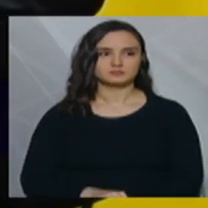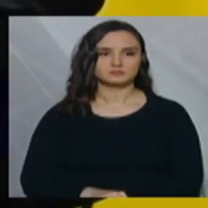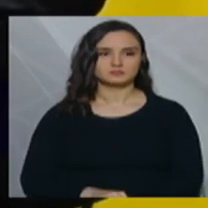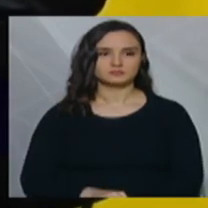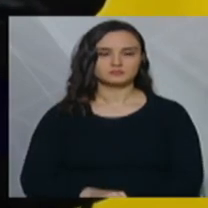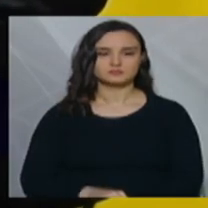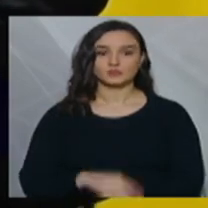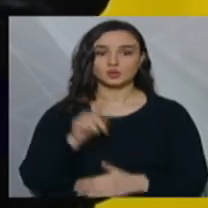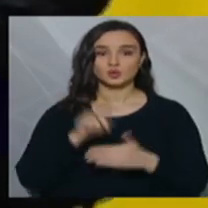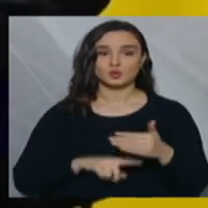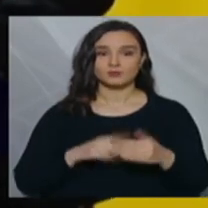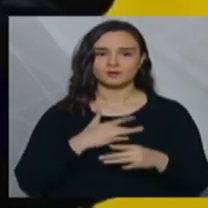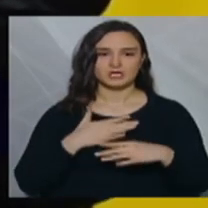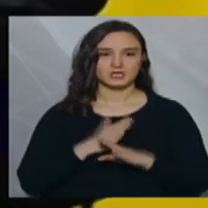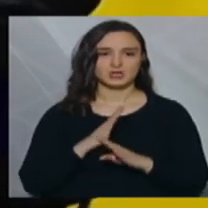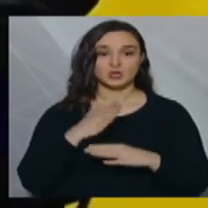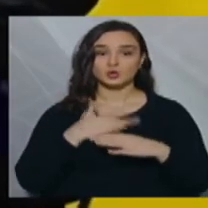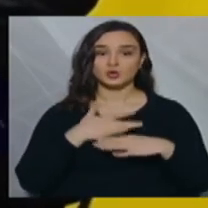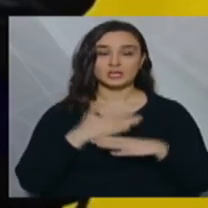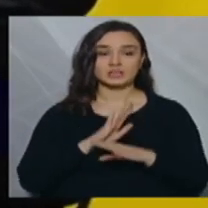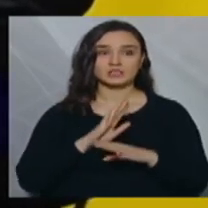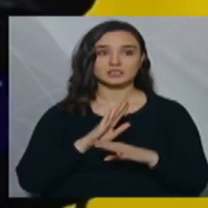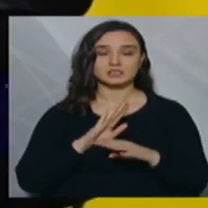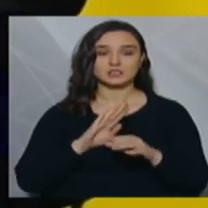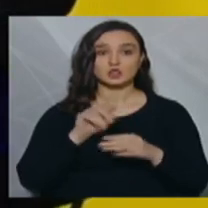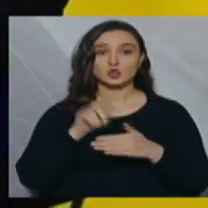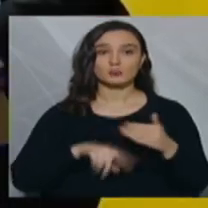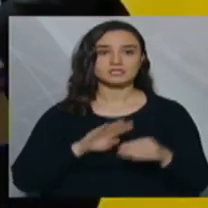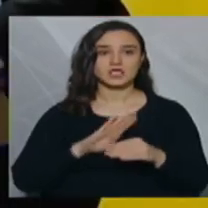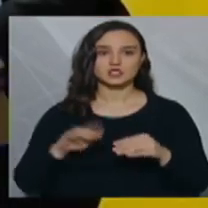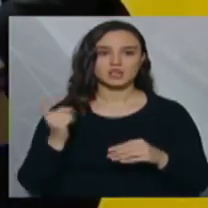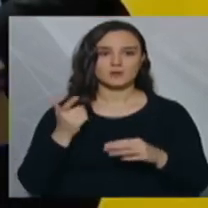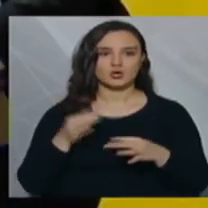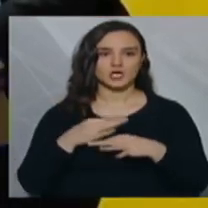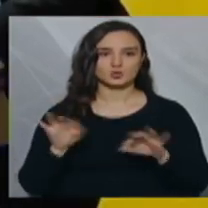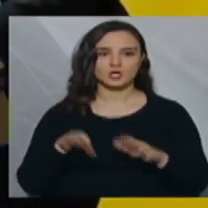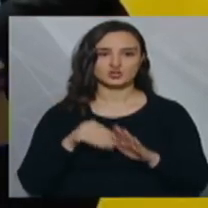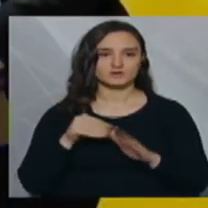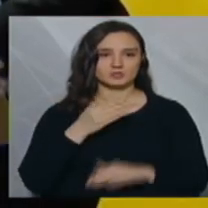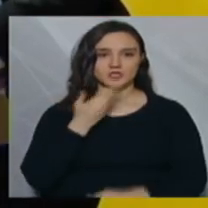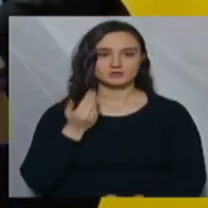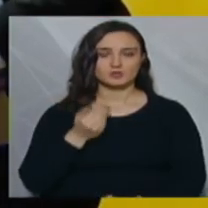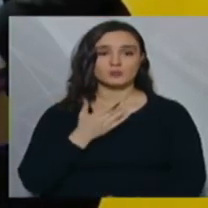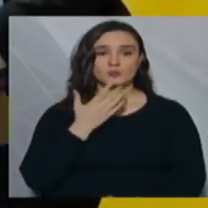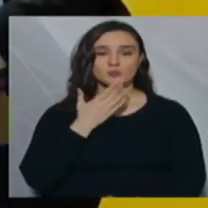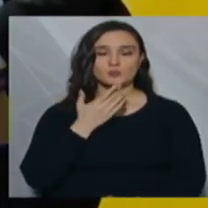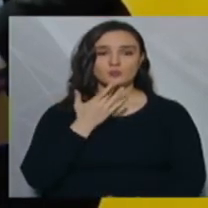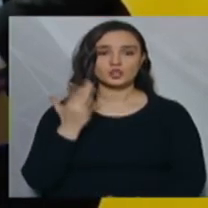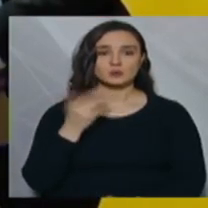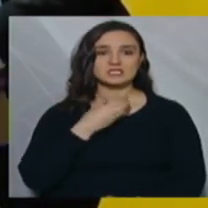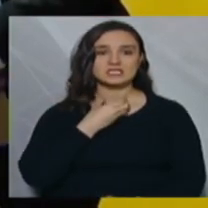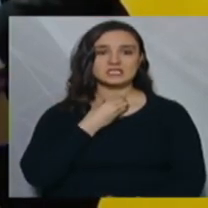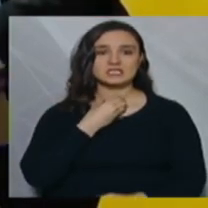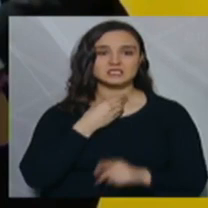გატეხილია ნდობა და ნდობის გარეშე არ არსებობს დემოკრატიული არჩევნები. ფაქტია, რომ პოლიტიკური კრიზისის განმუხტვის